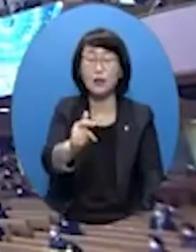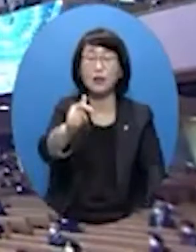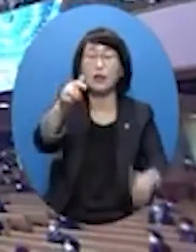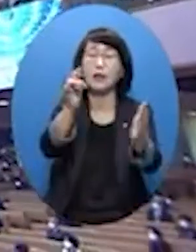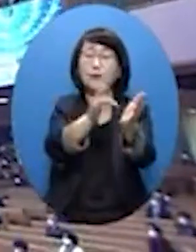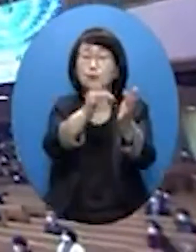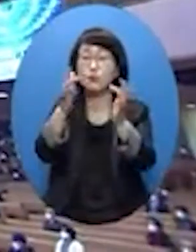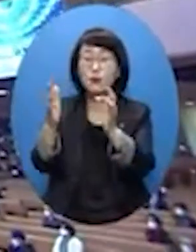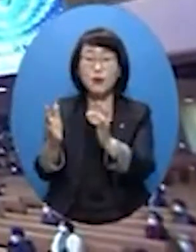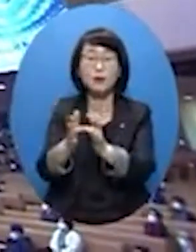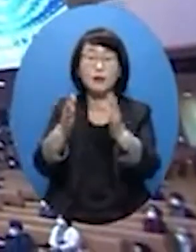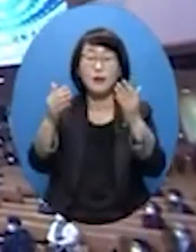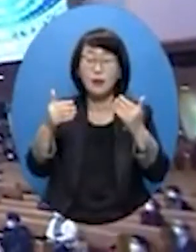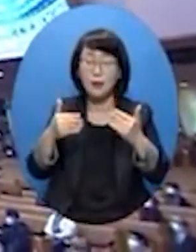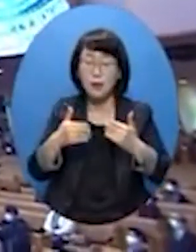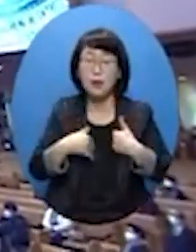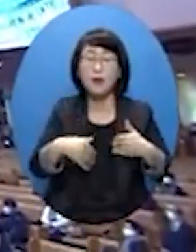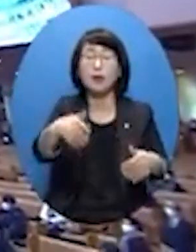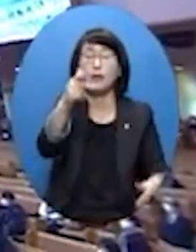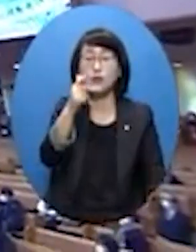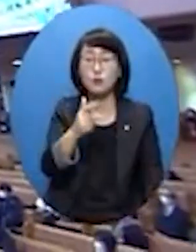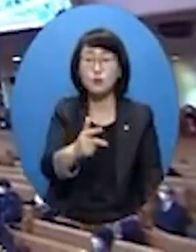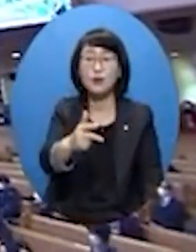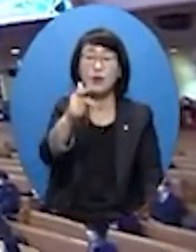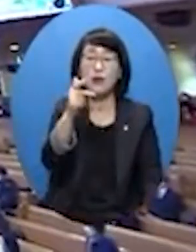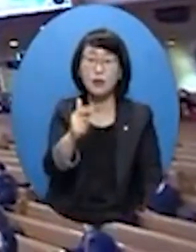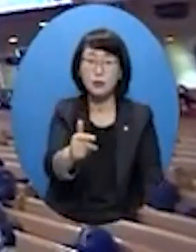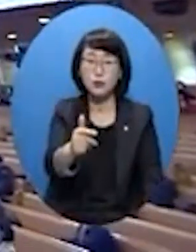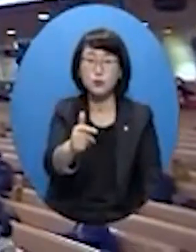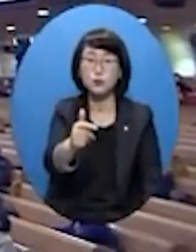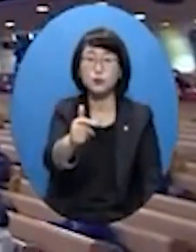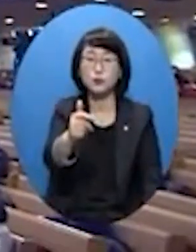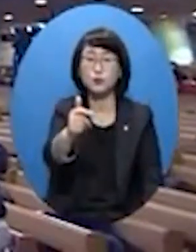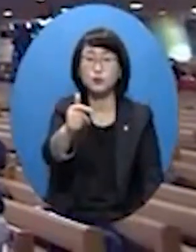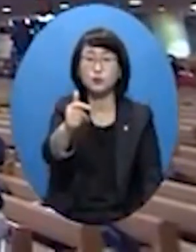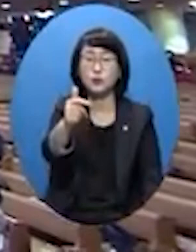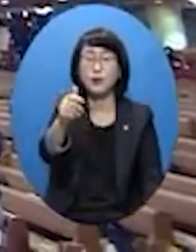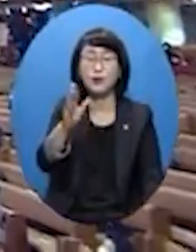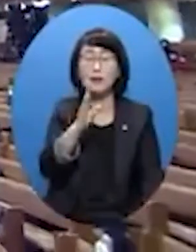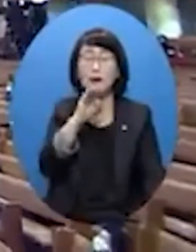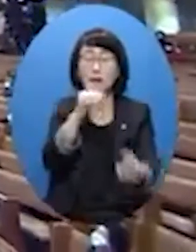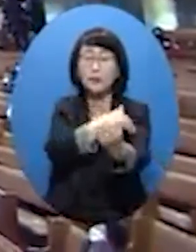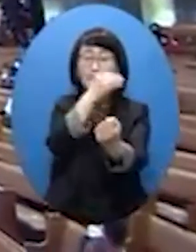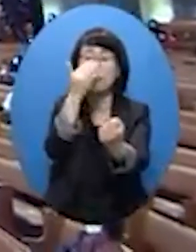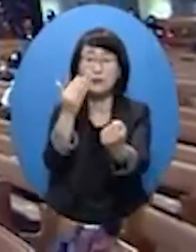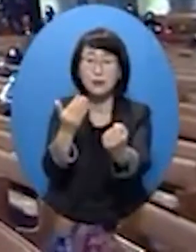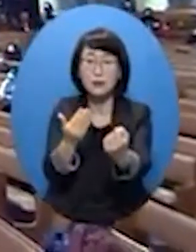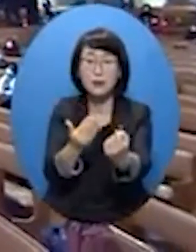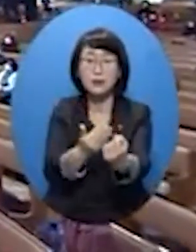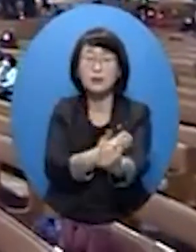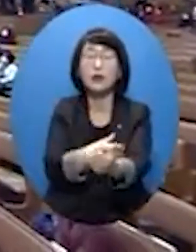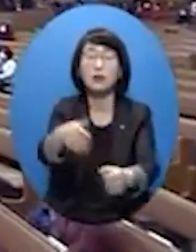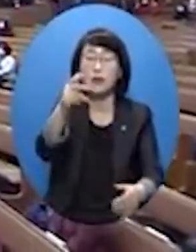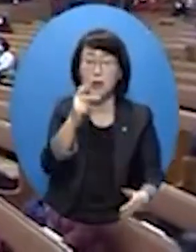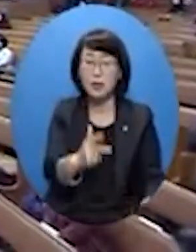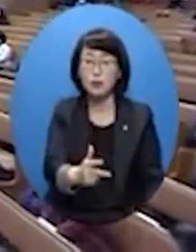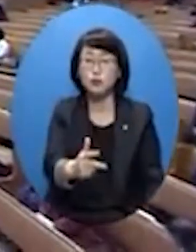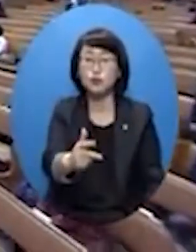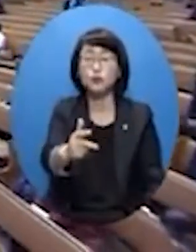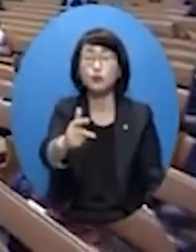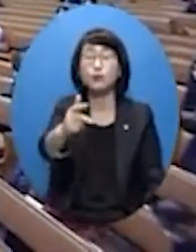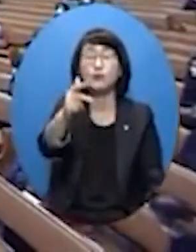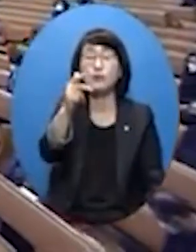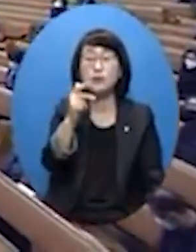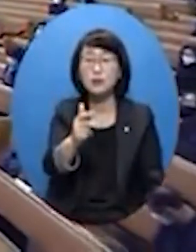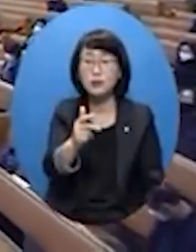3주 계획에 수레에 저의 잡 으 으 으으